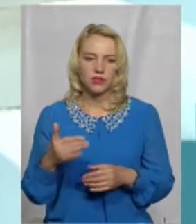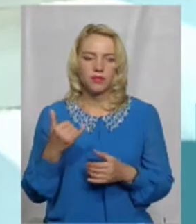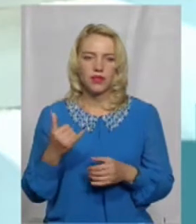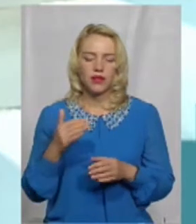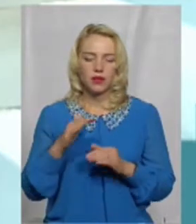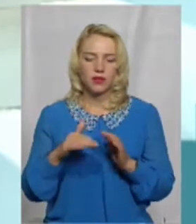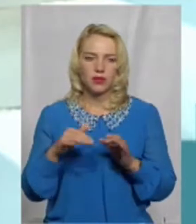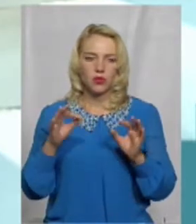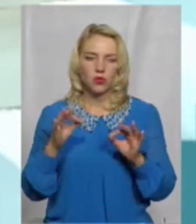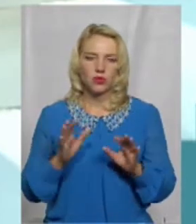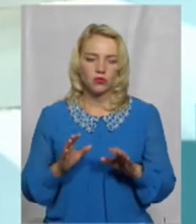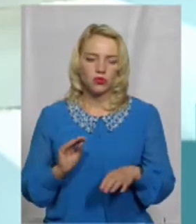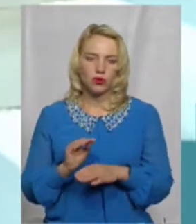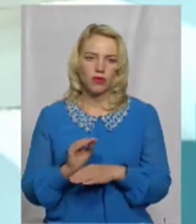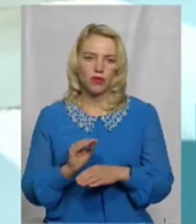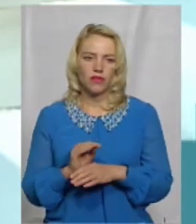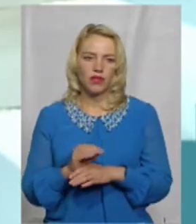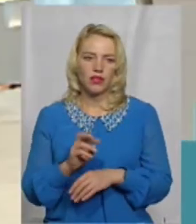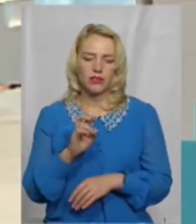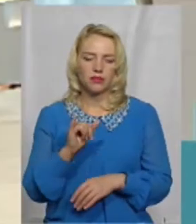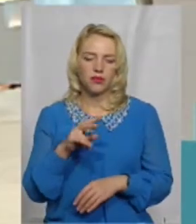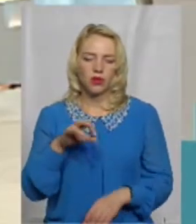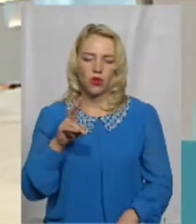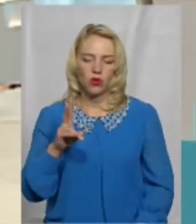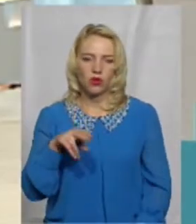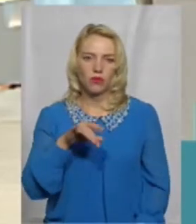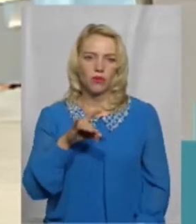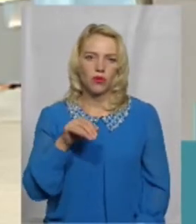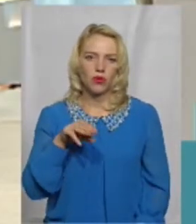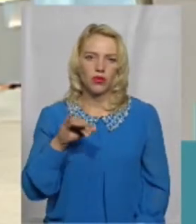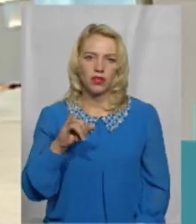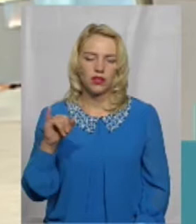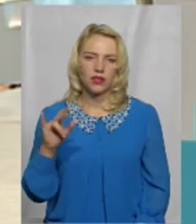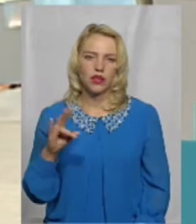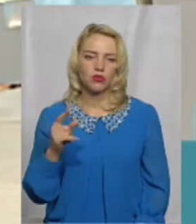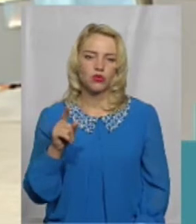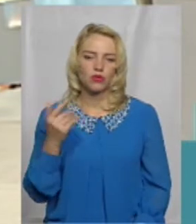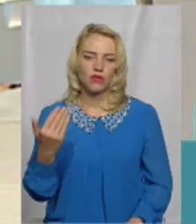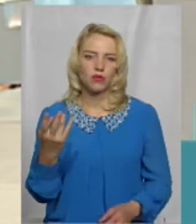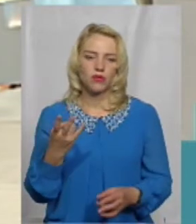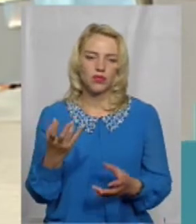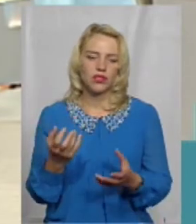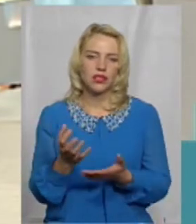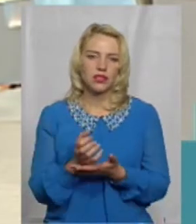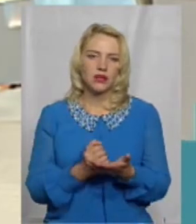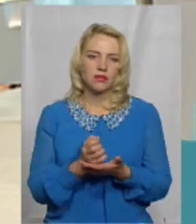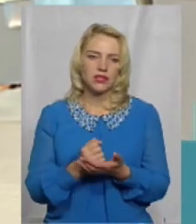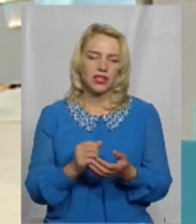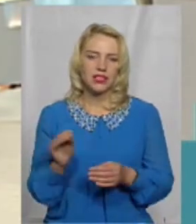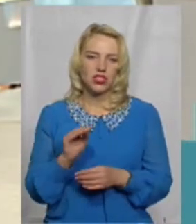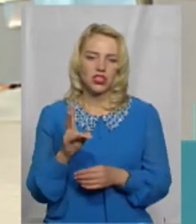під осінь, будемо більше додавати і так само і білка, і протеїну, тому що вони мають запасатися жиром на зиму. Це буде і